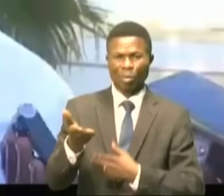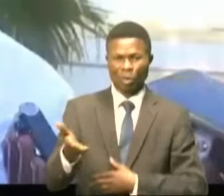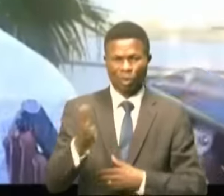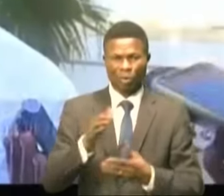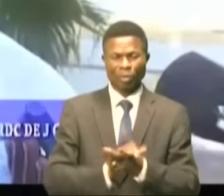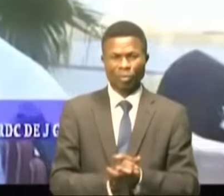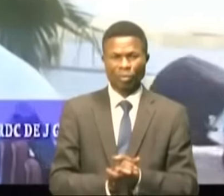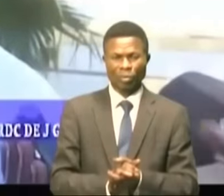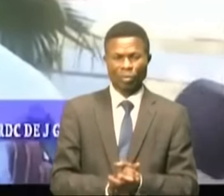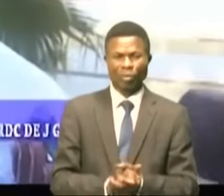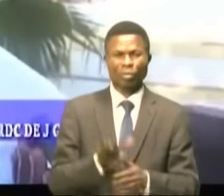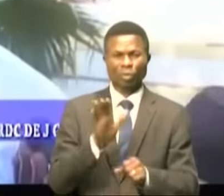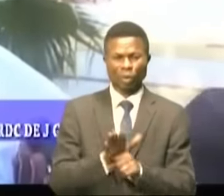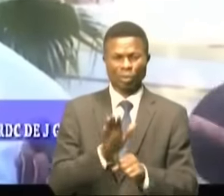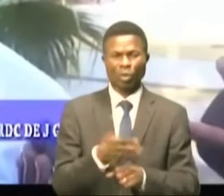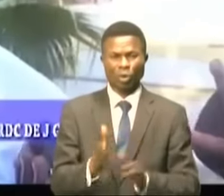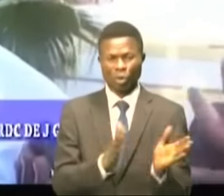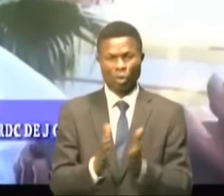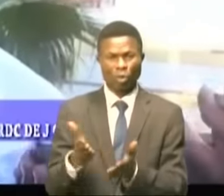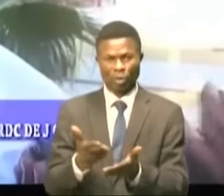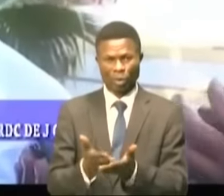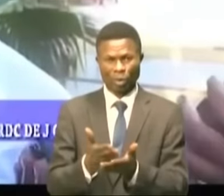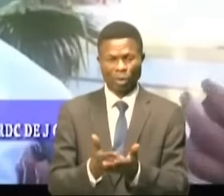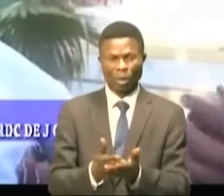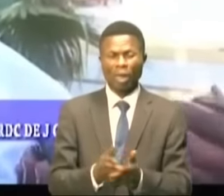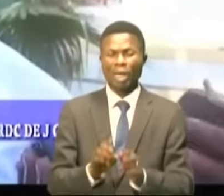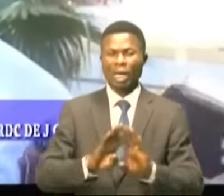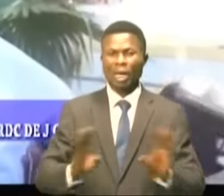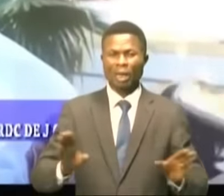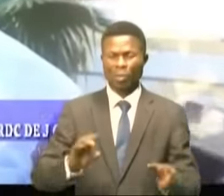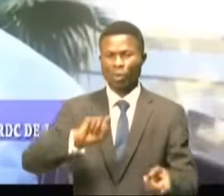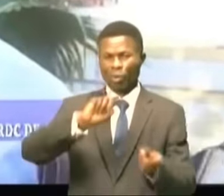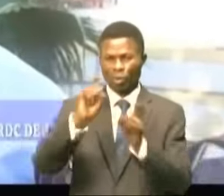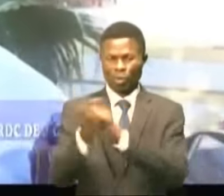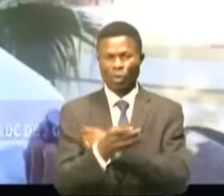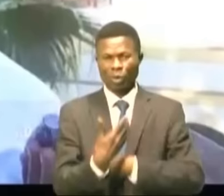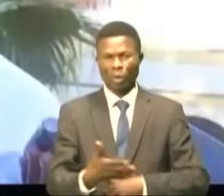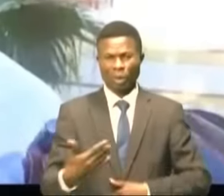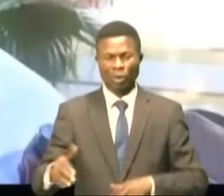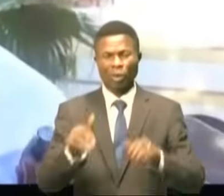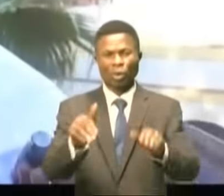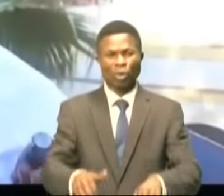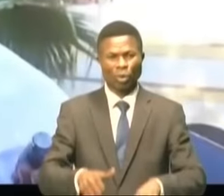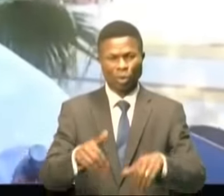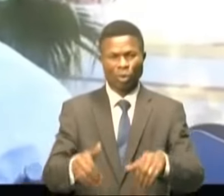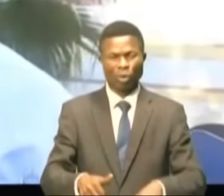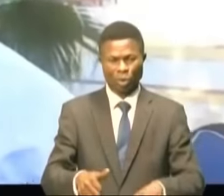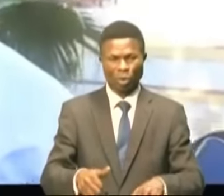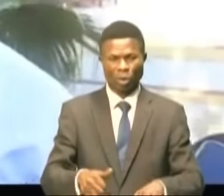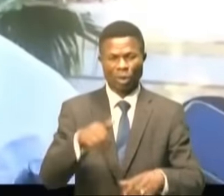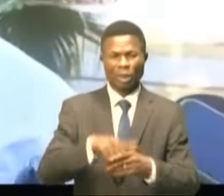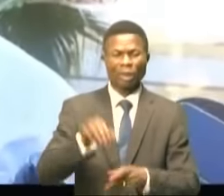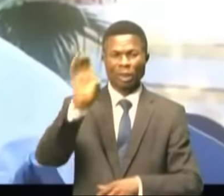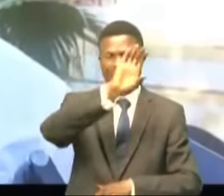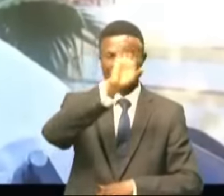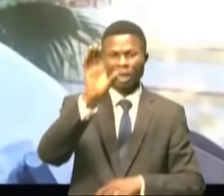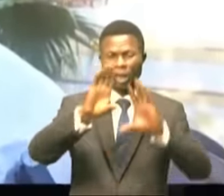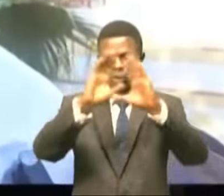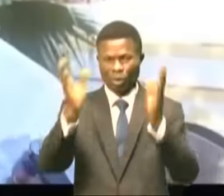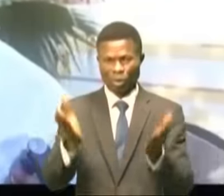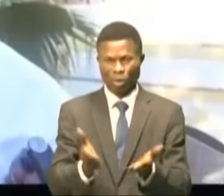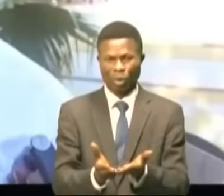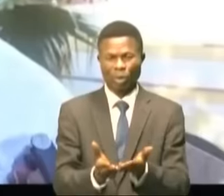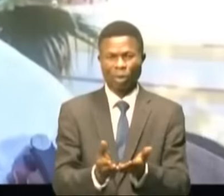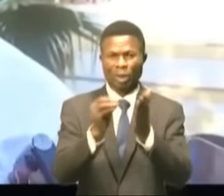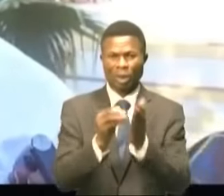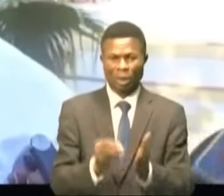Des activités où on va fournir des appuis dans la transformation des produits agricoles au niveau de la communauté et on attend à